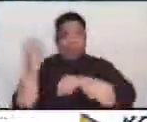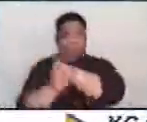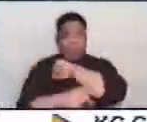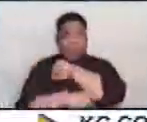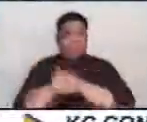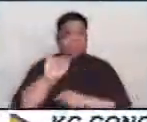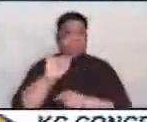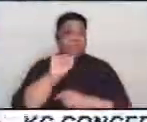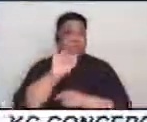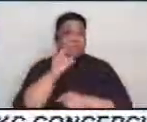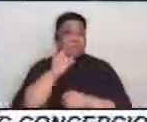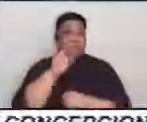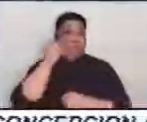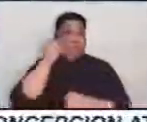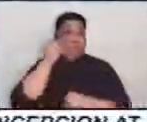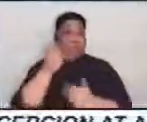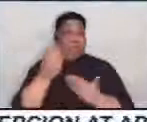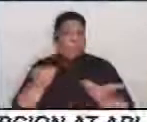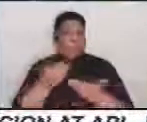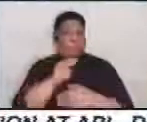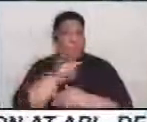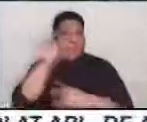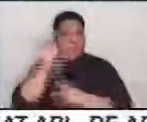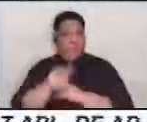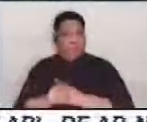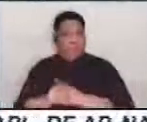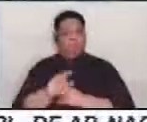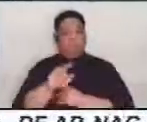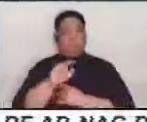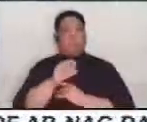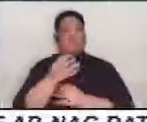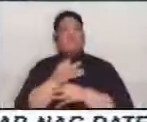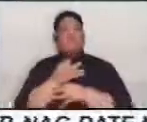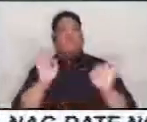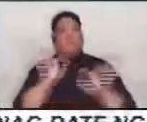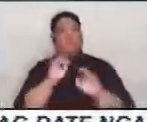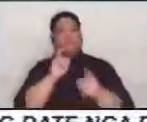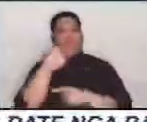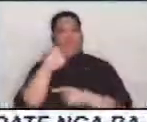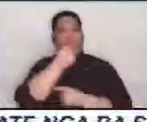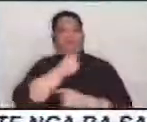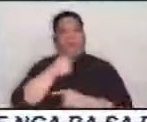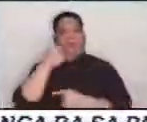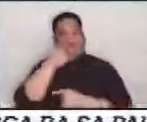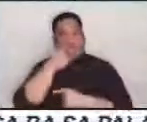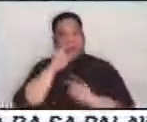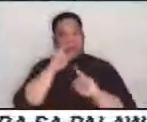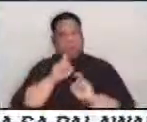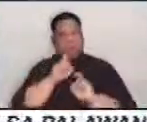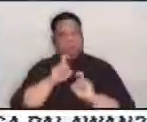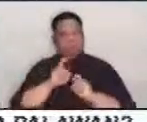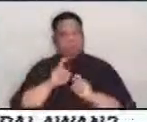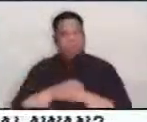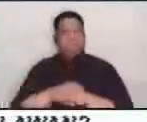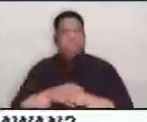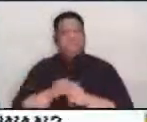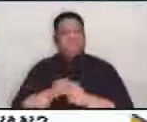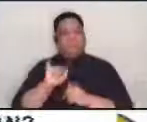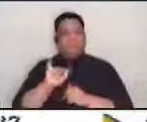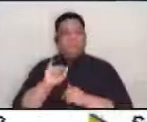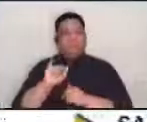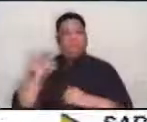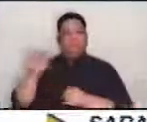Andres Bonifacio Memorial Medical Center, Hospital ng Tondo, Justice Jose Abad Santos General